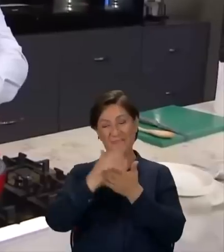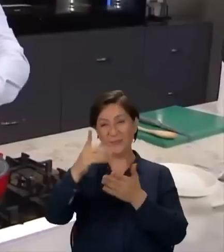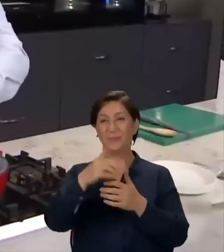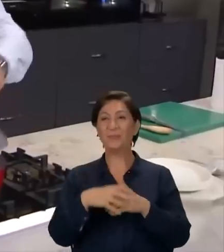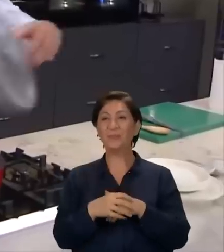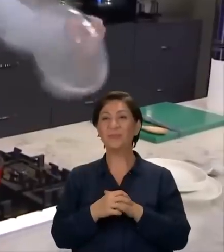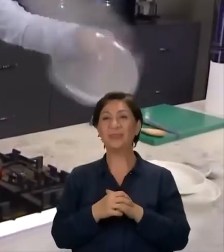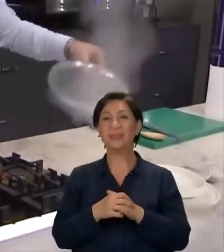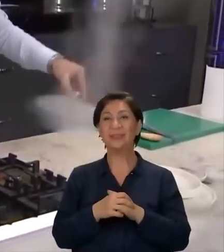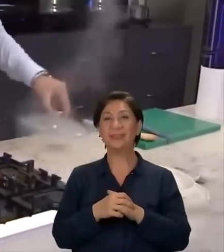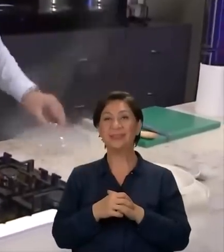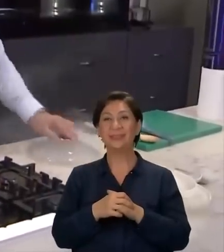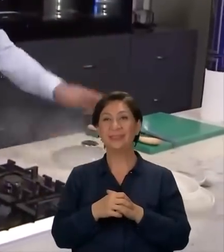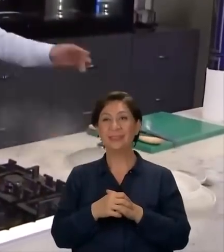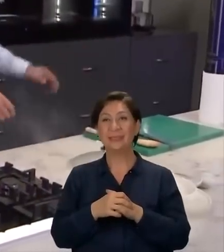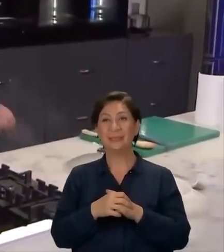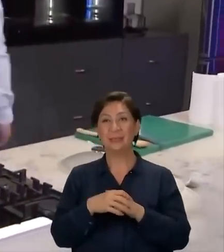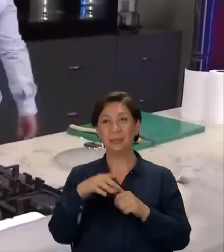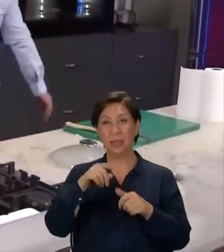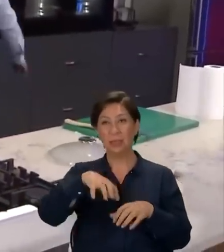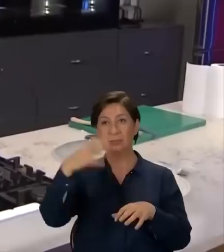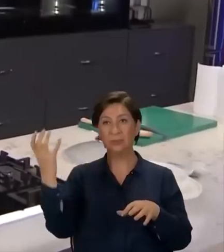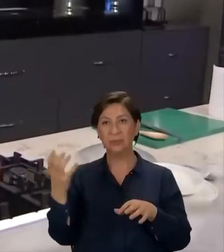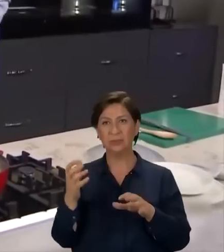Devam. Açayım mı? Evet, açabilirsiniz.